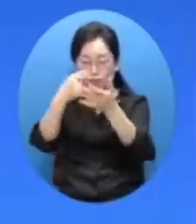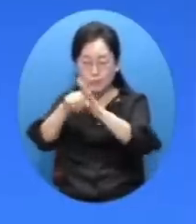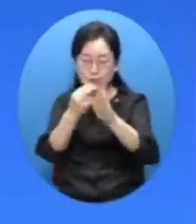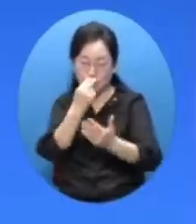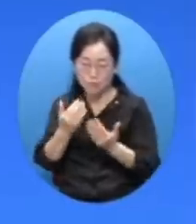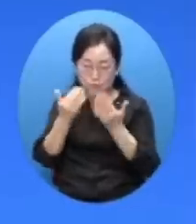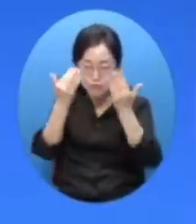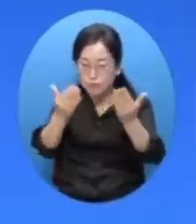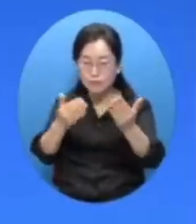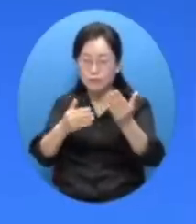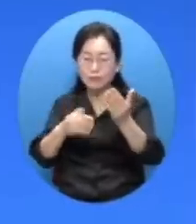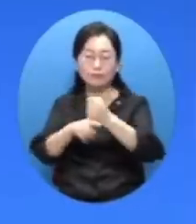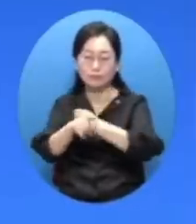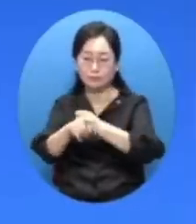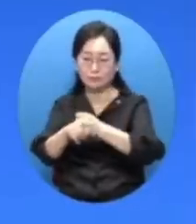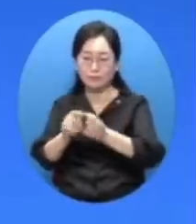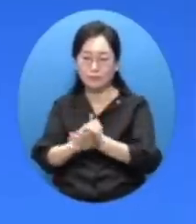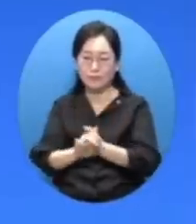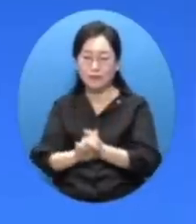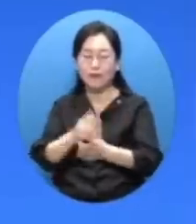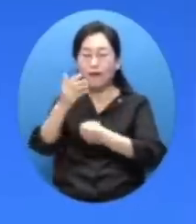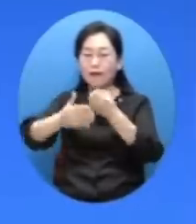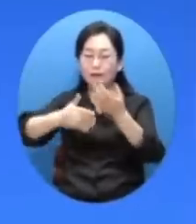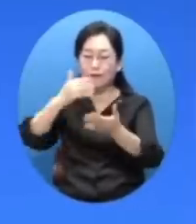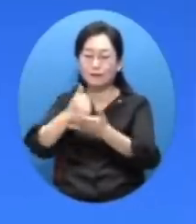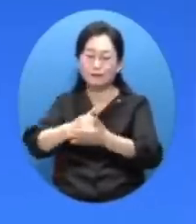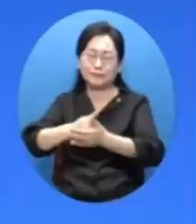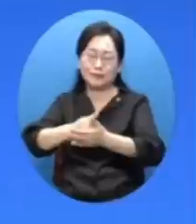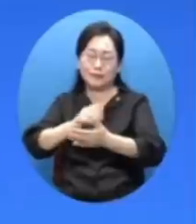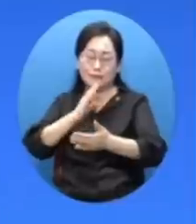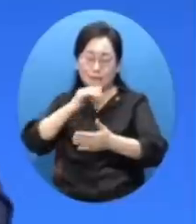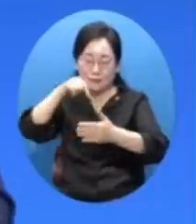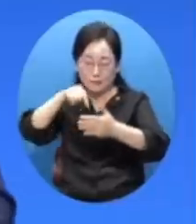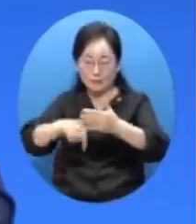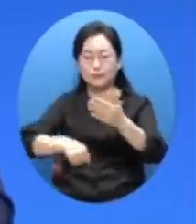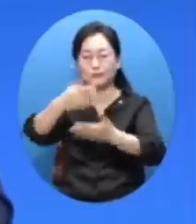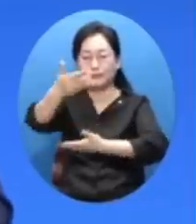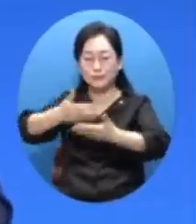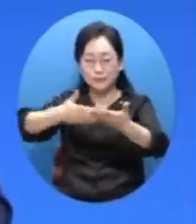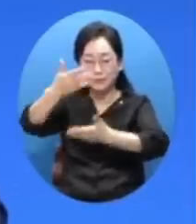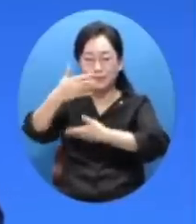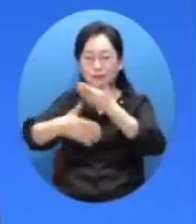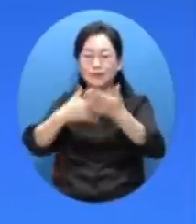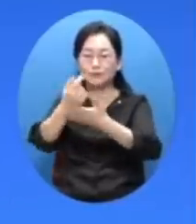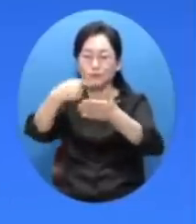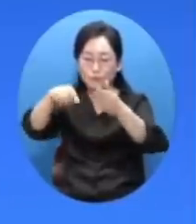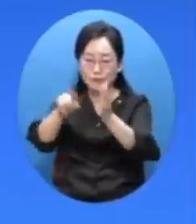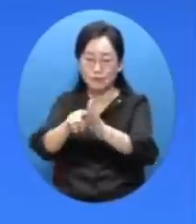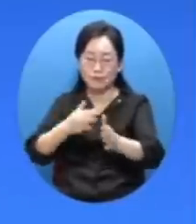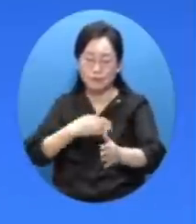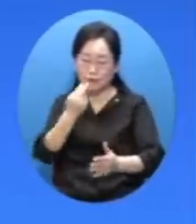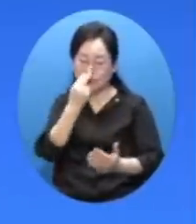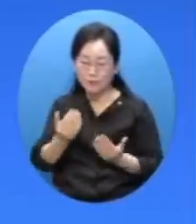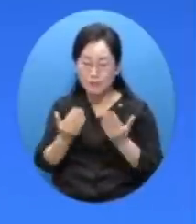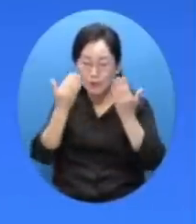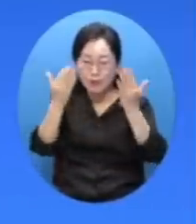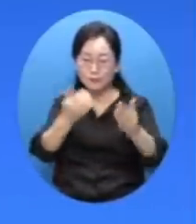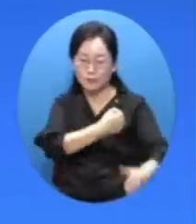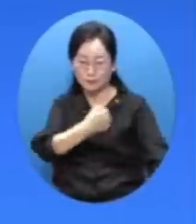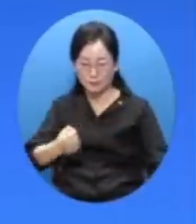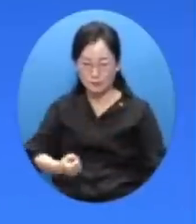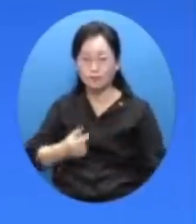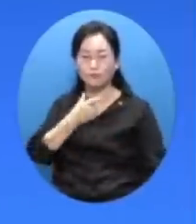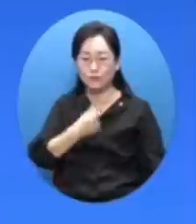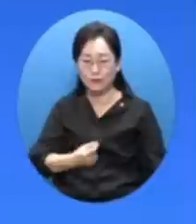됩니다. 하나님과 깊은 교제를 통하여 하나님을 위해서 내 목숨 바쳐 헌신하기 원합니다